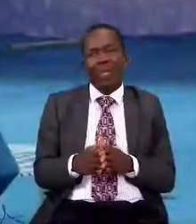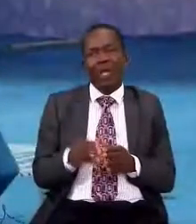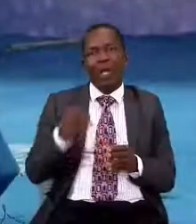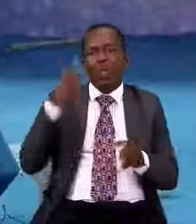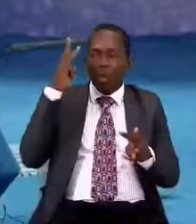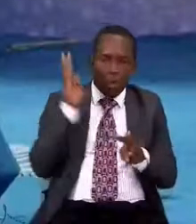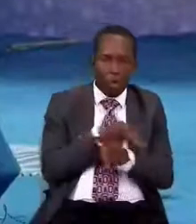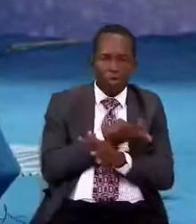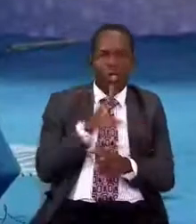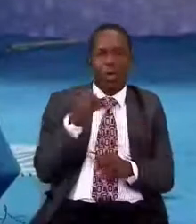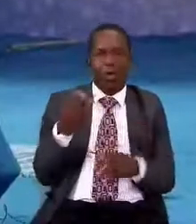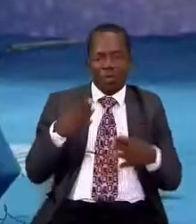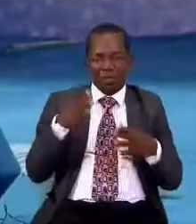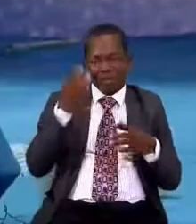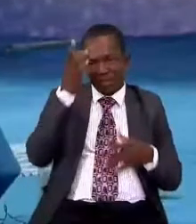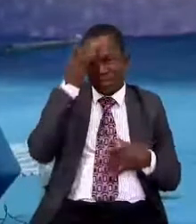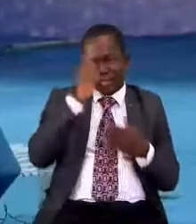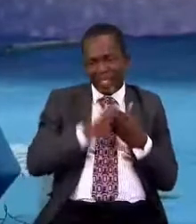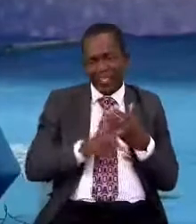Verset 16.